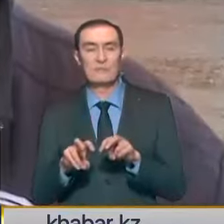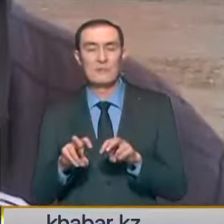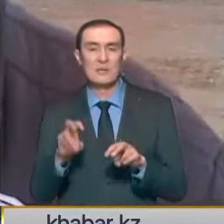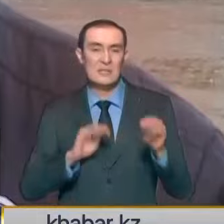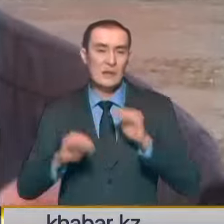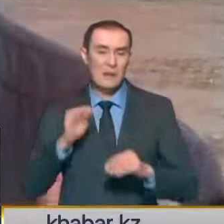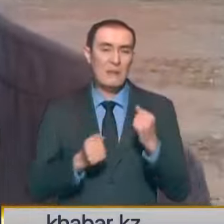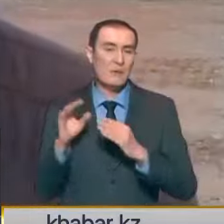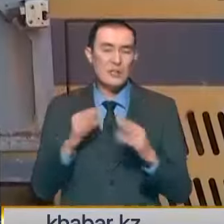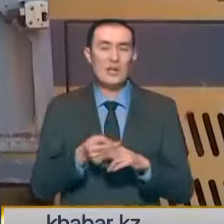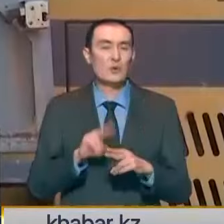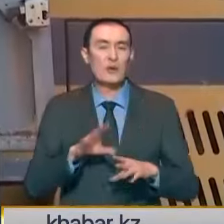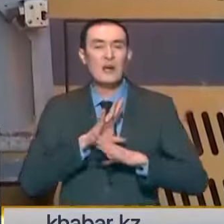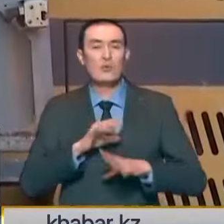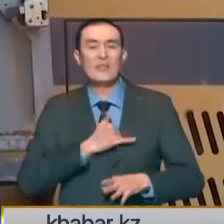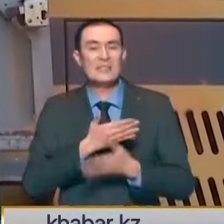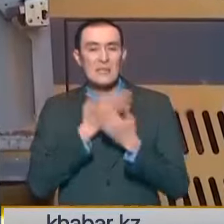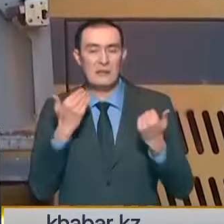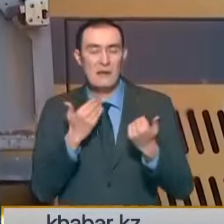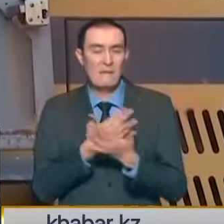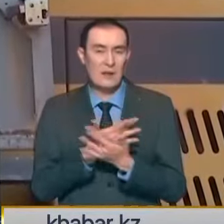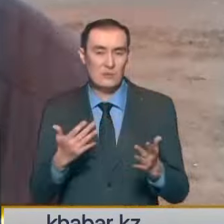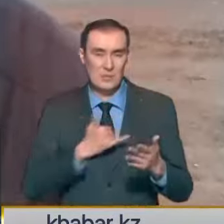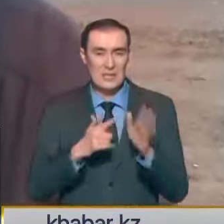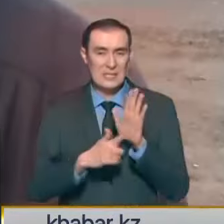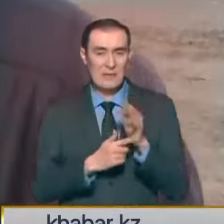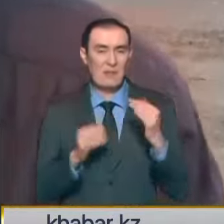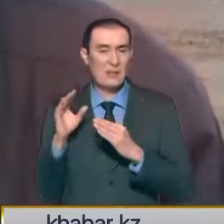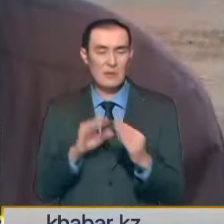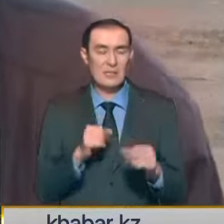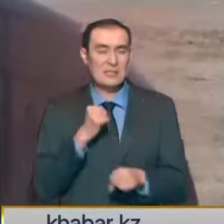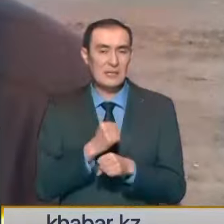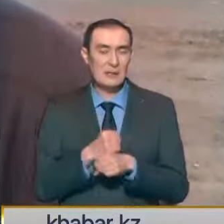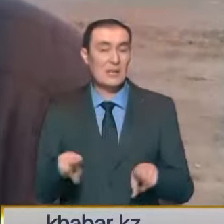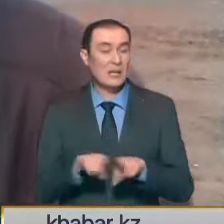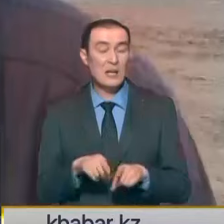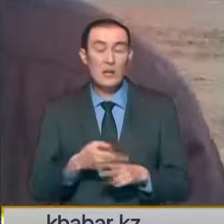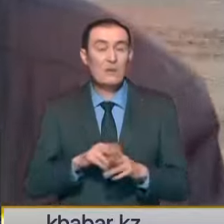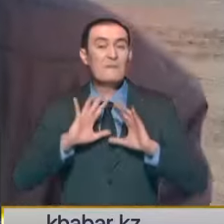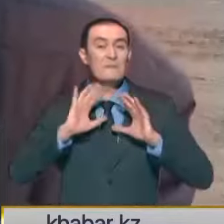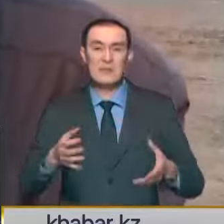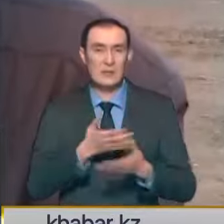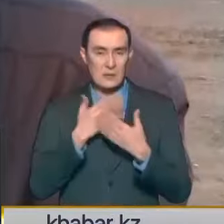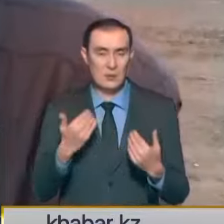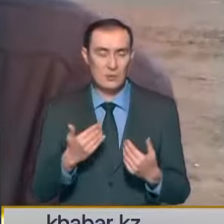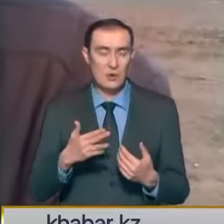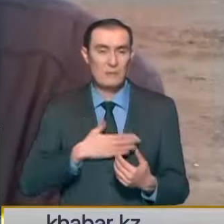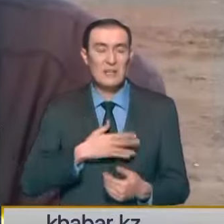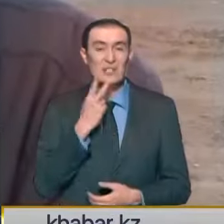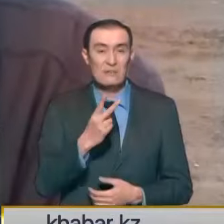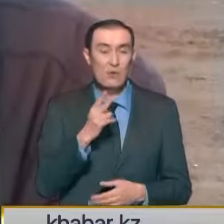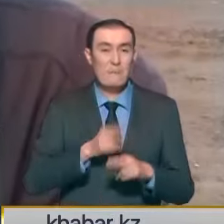те машины, которых нету в коллекции. В последнее время 7 автомашин вообще сделали таких, которых в мире нет. Мы из